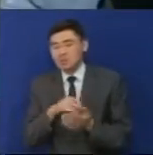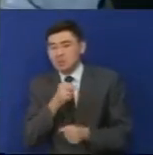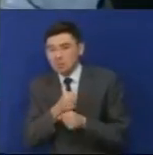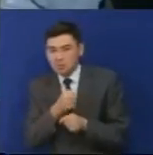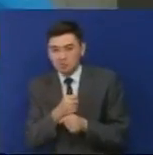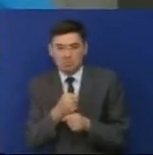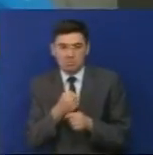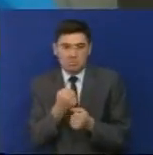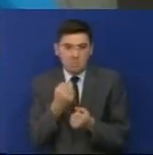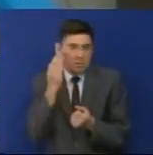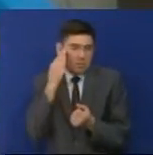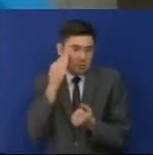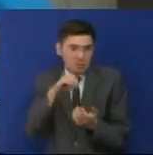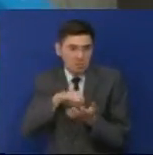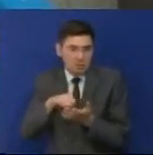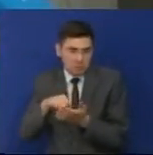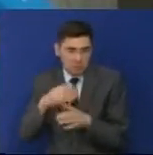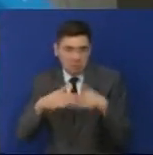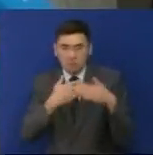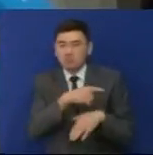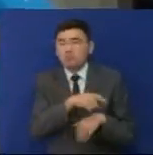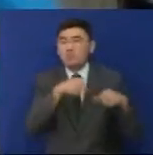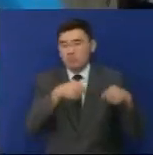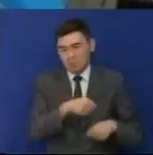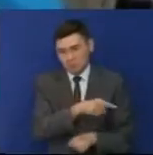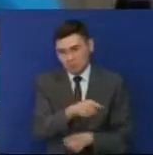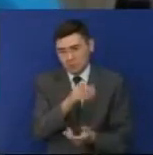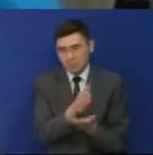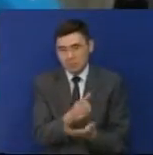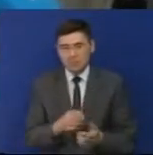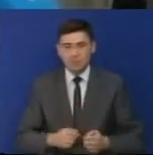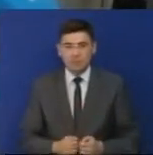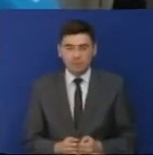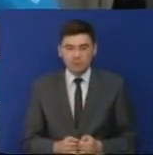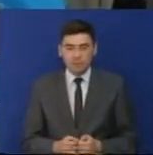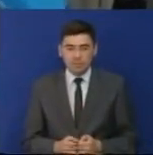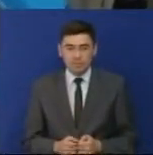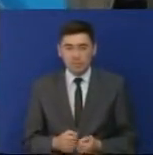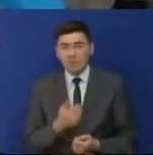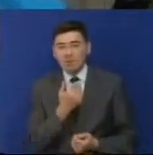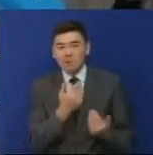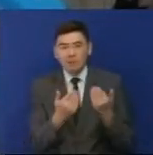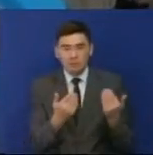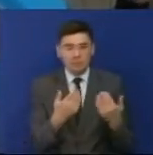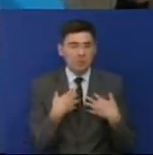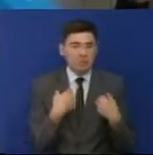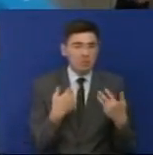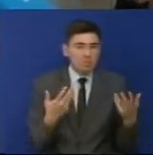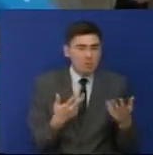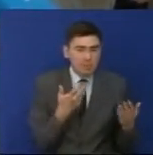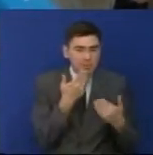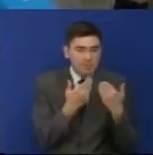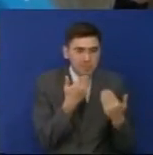толық құқылы. Кім ауырды, кімнің жағдайы қандай, бәрінің үйіне барады, бәрінің денсаулығын сұрайды, бәріне